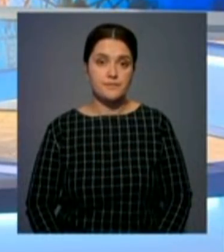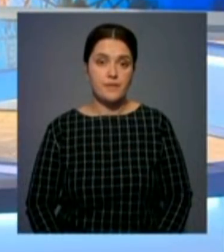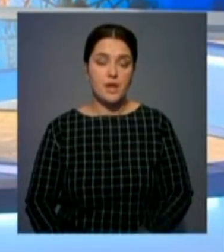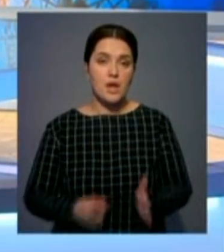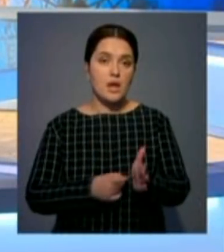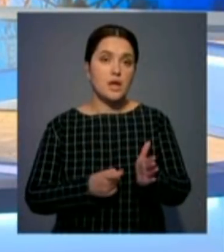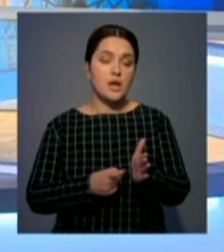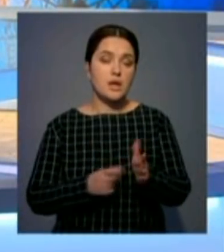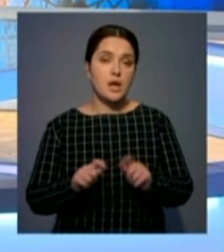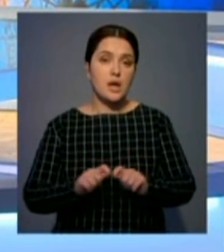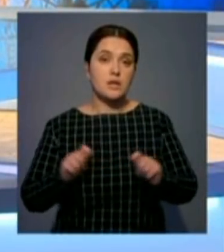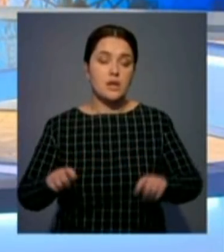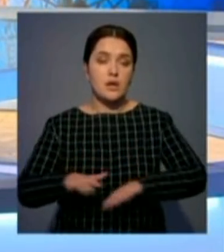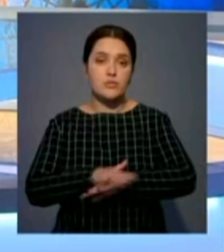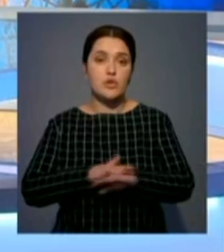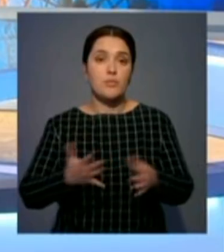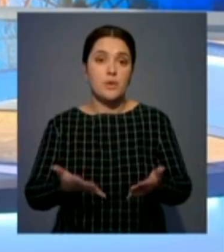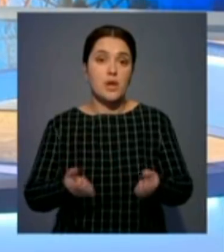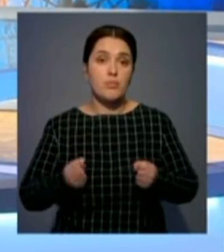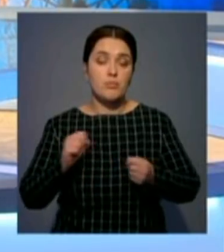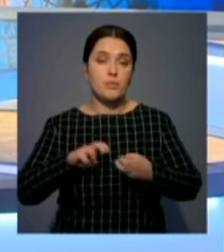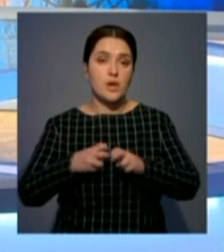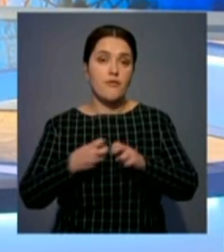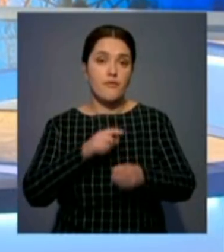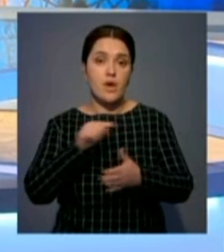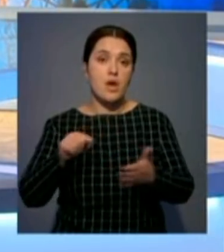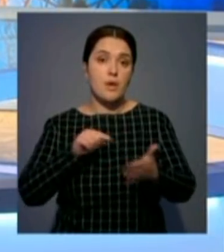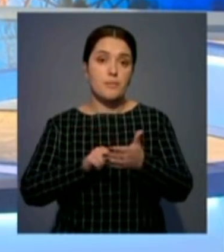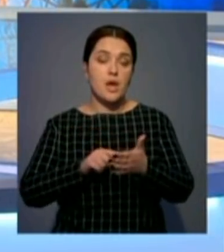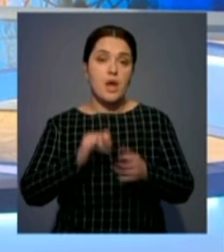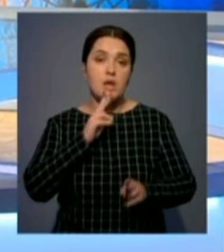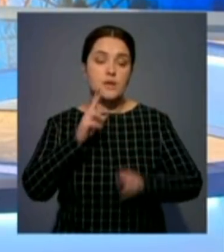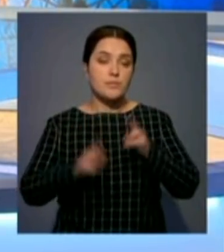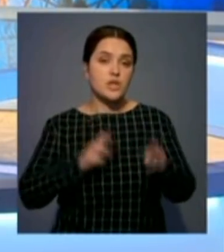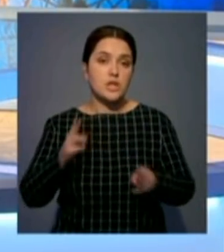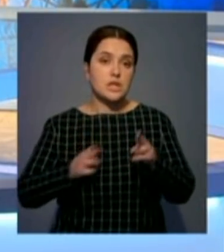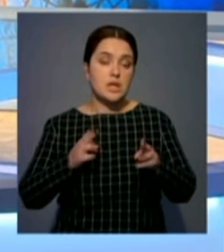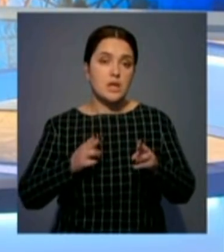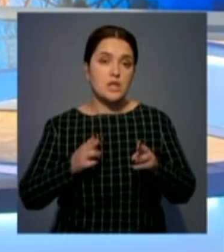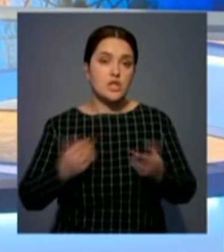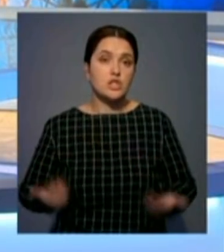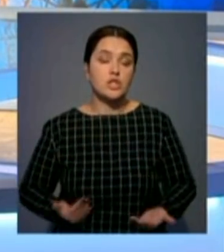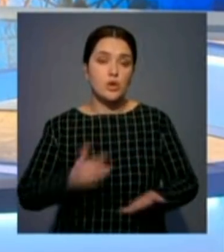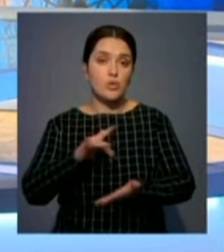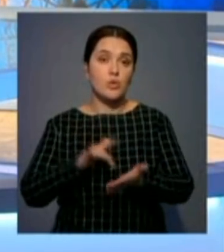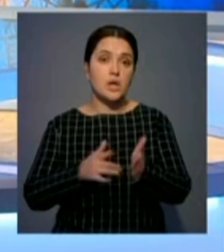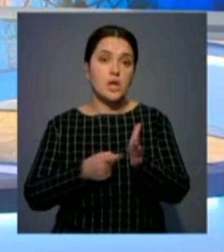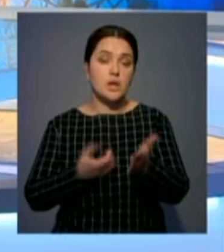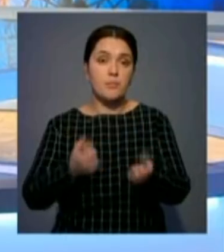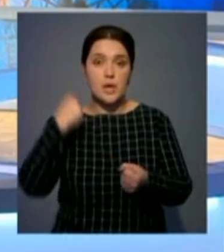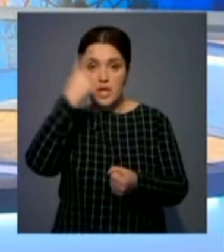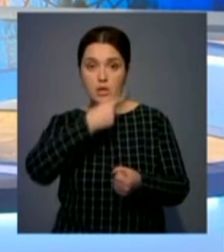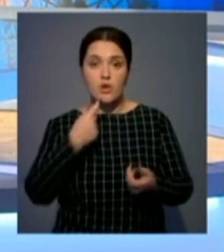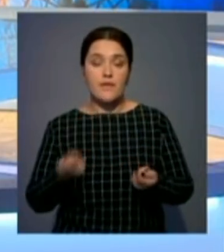Между тем, в Караганде открылась общественная приемная, куда по проблемным вопросам в коммунальной сфере обращаются жители города. Карагандинцев принимает